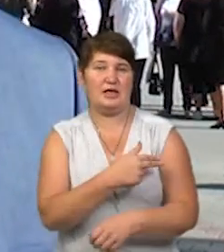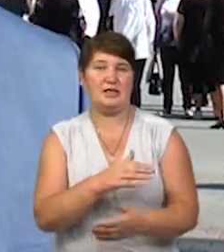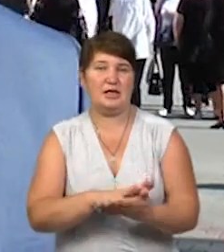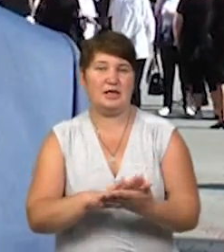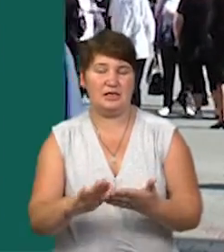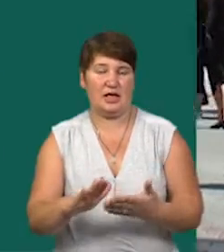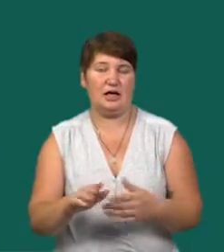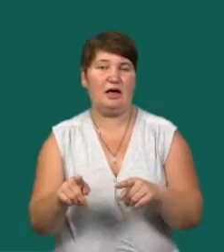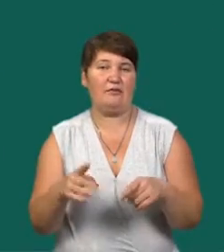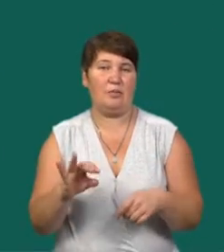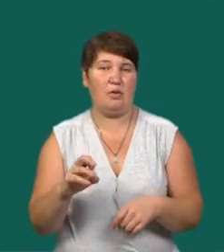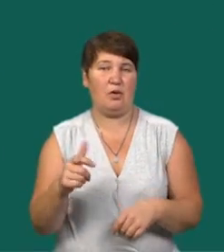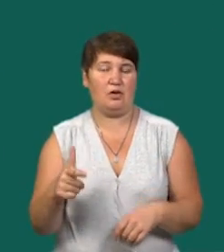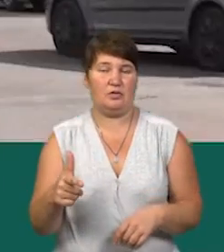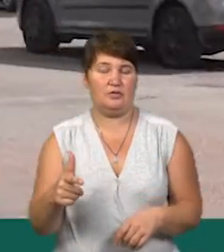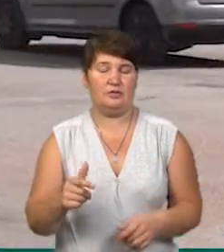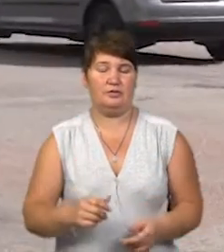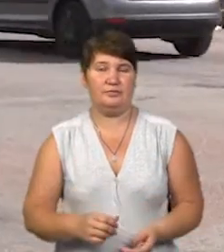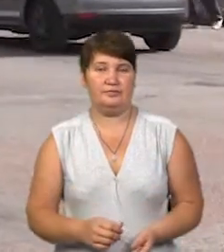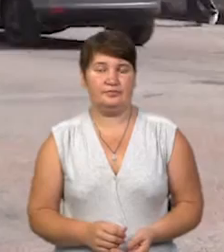торгово-розважальні центри.